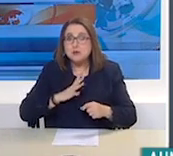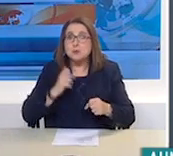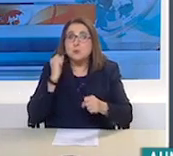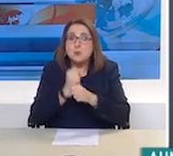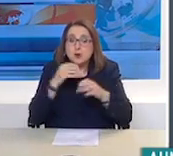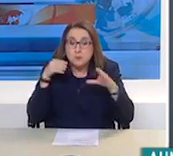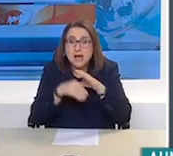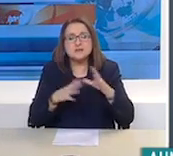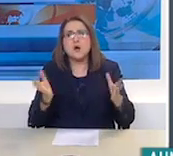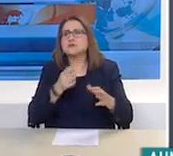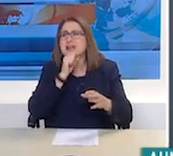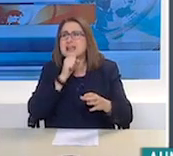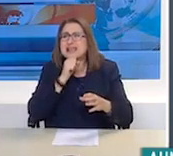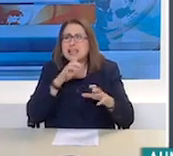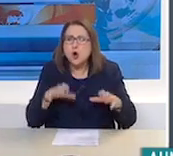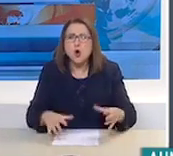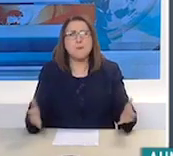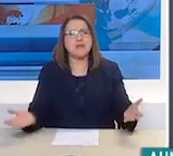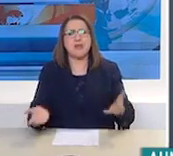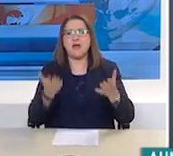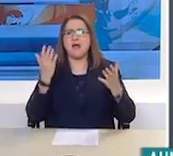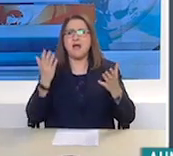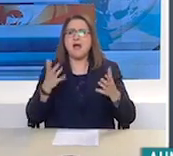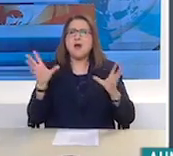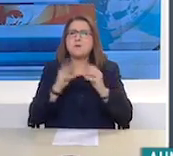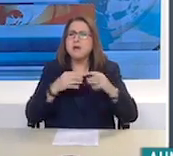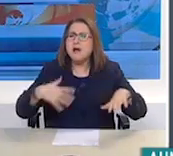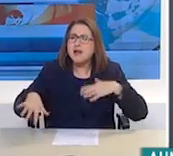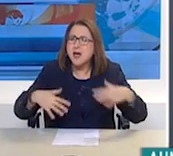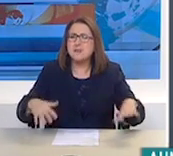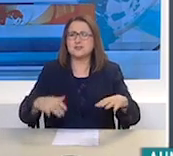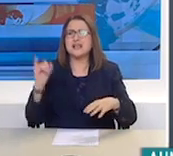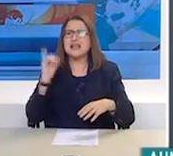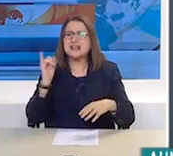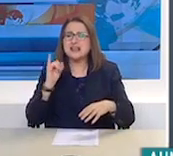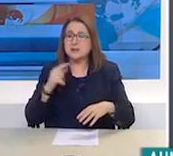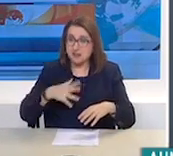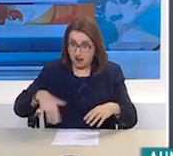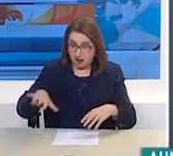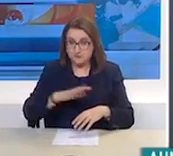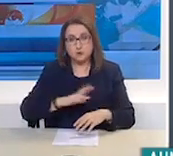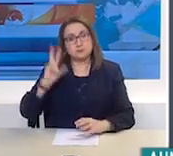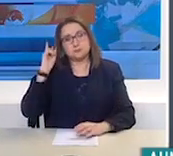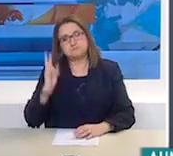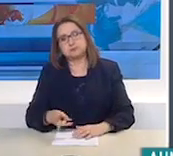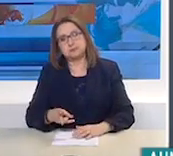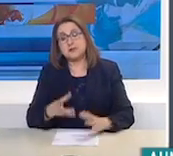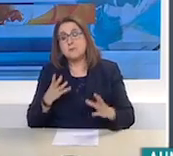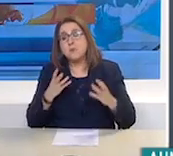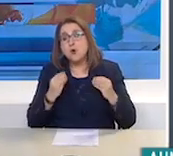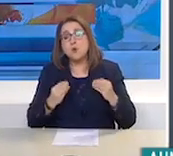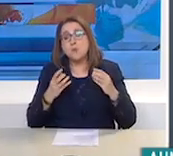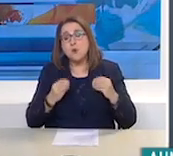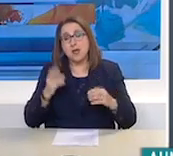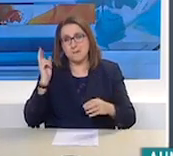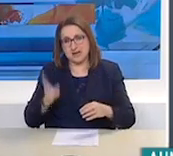μακράς παραμονής, όπως είναι τα γυροκομεία και τα κέντρα αποκατάστασης, είναι ήδη αναγνωρισμένη από καιρό. Όπως έδειξε αυτή η μελέτη, αυτό είναι